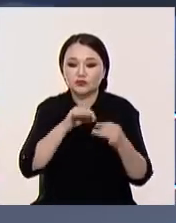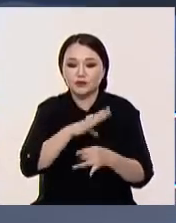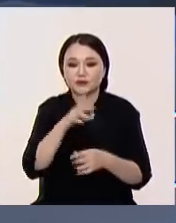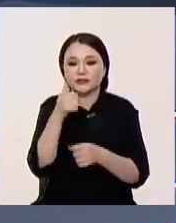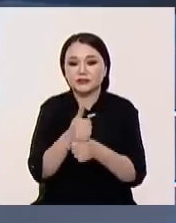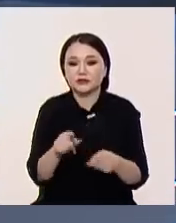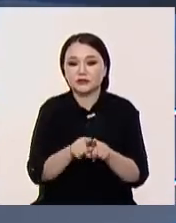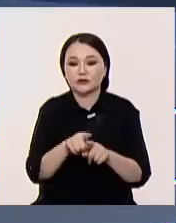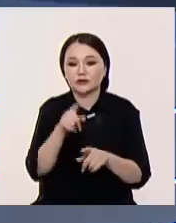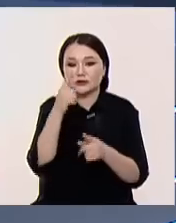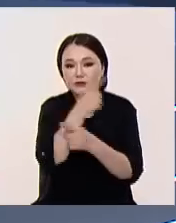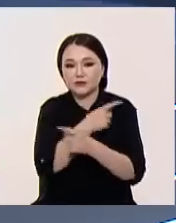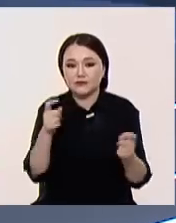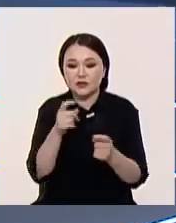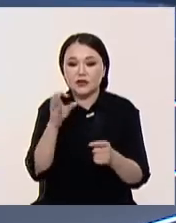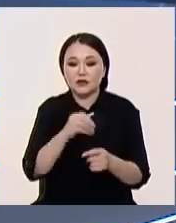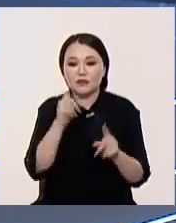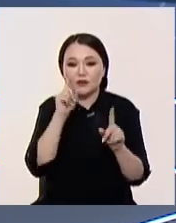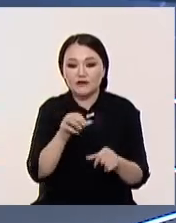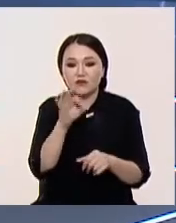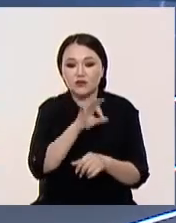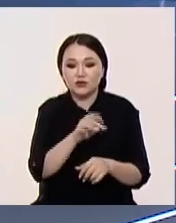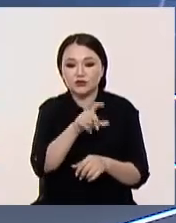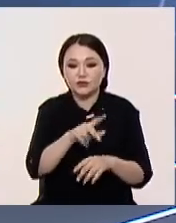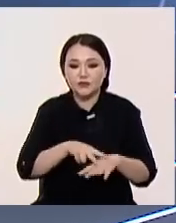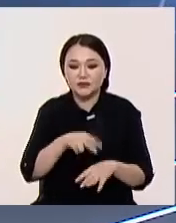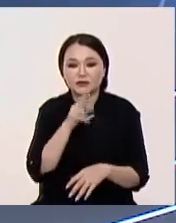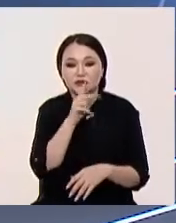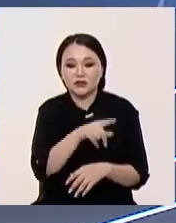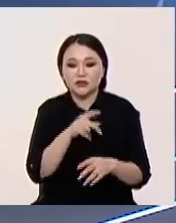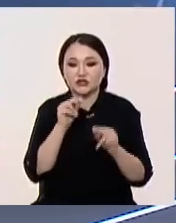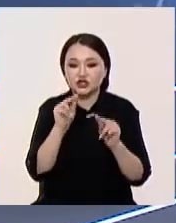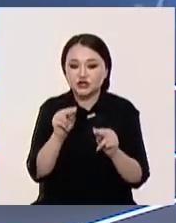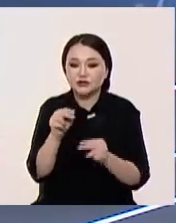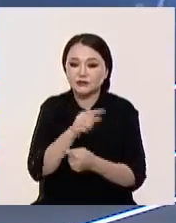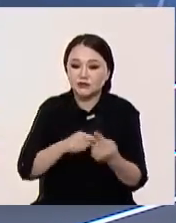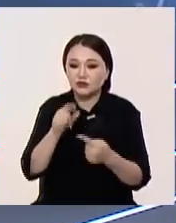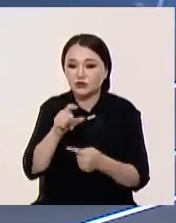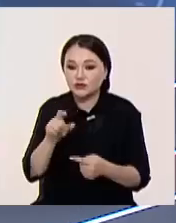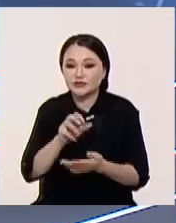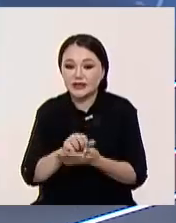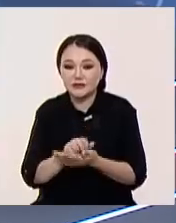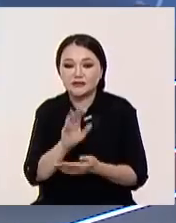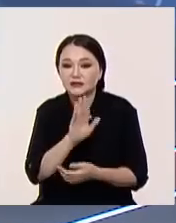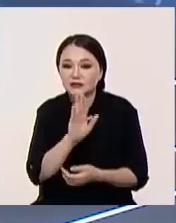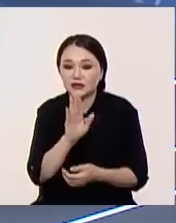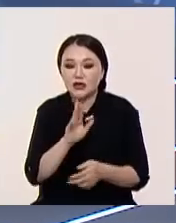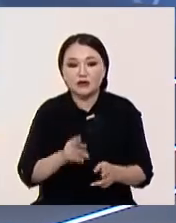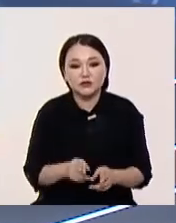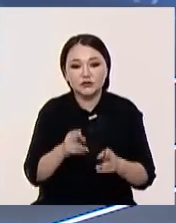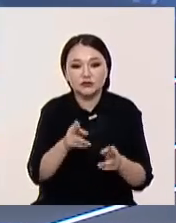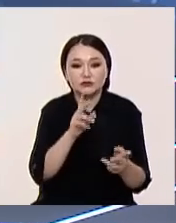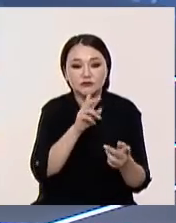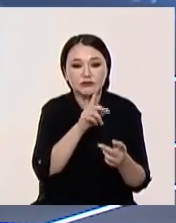деді. Қасым-Жомарт Тоқаев құқық қорғау органдарына ескерту жасап, оларды адал кәсіппен айналысқан бизнесмендермен емес, алаяқтармен